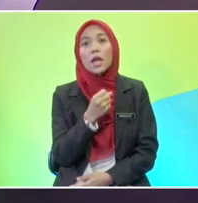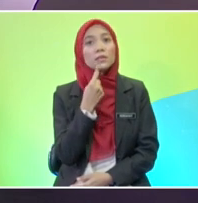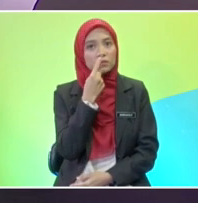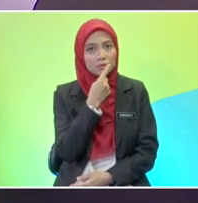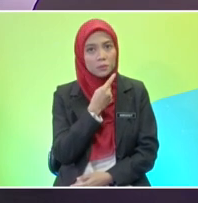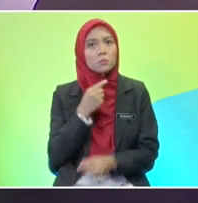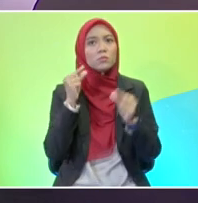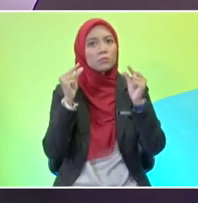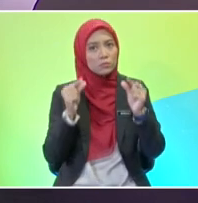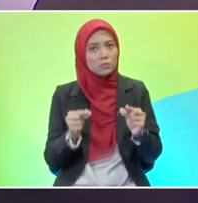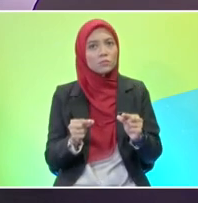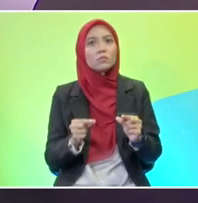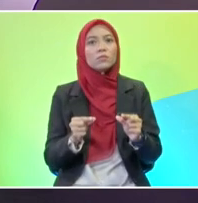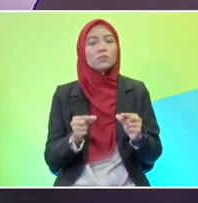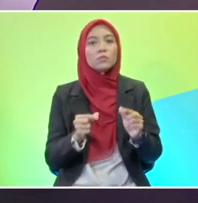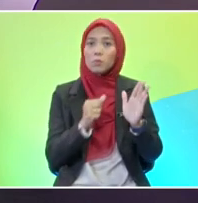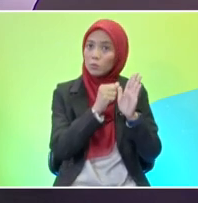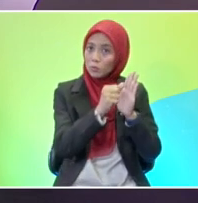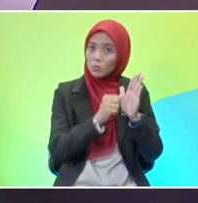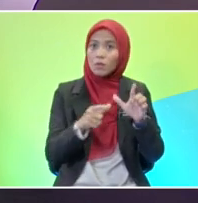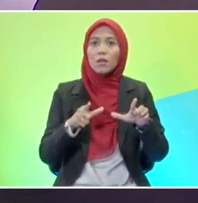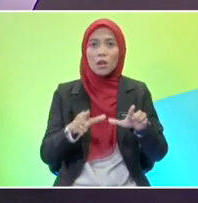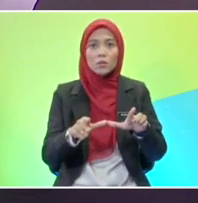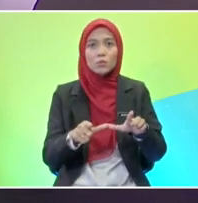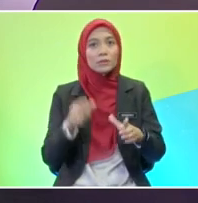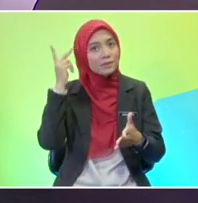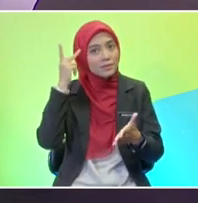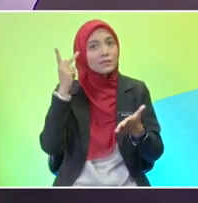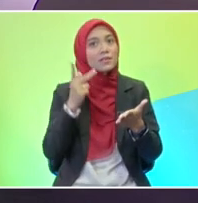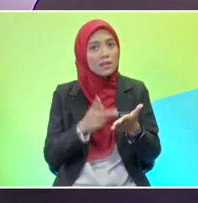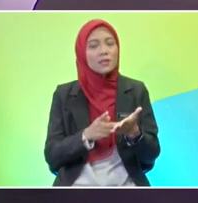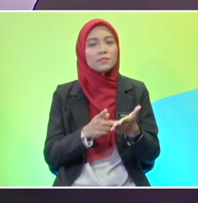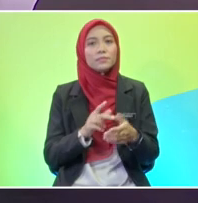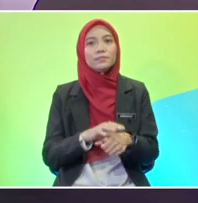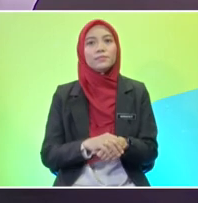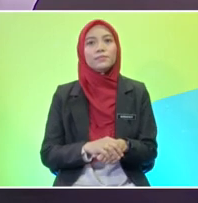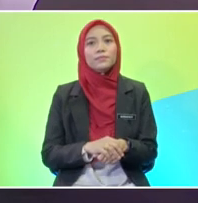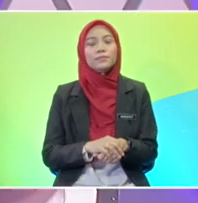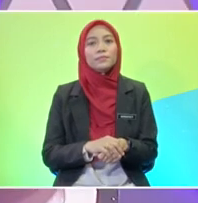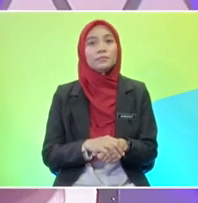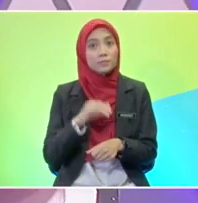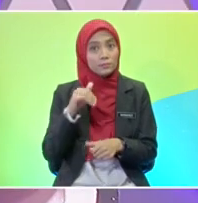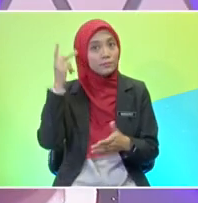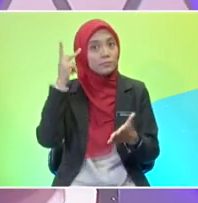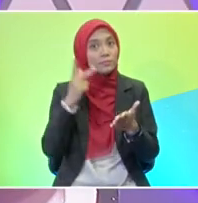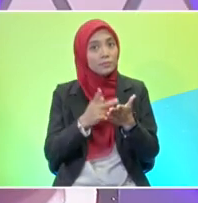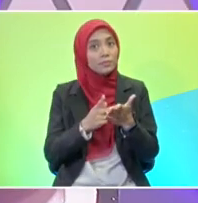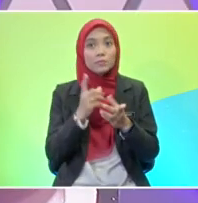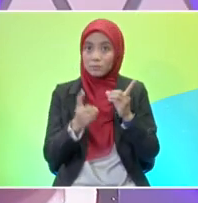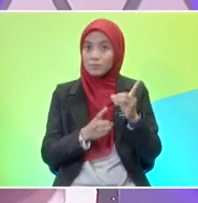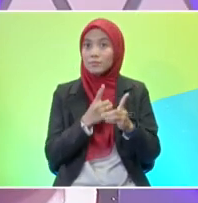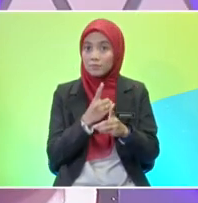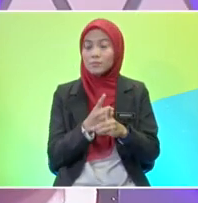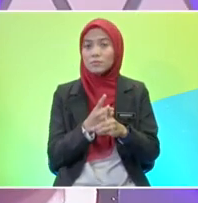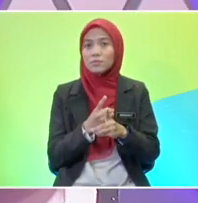terkenal di negara kita Oke kalau kita tidak tengok tokoh yang terkenal di negara kita salah seorangnya adalah